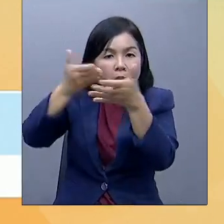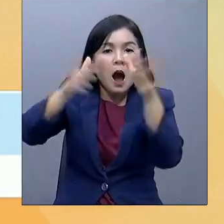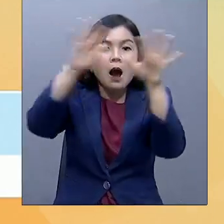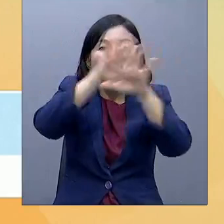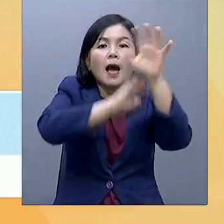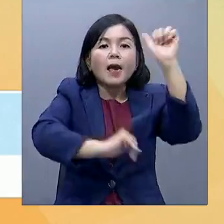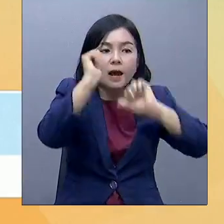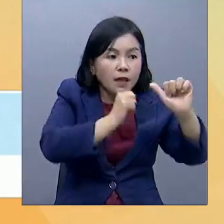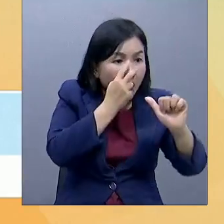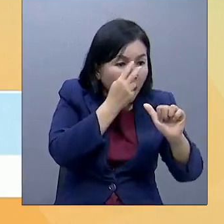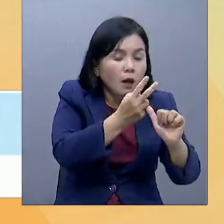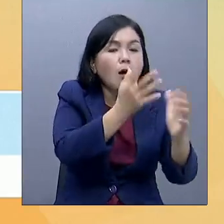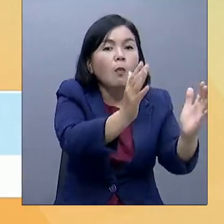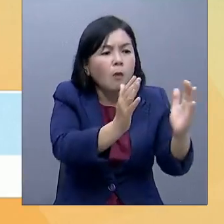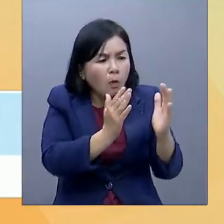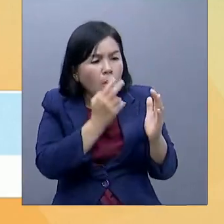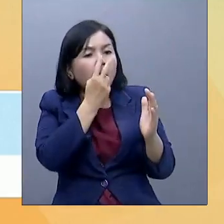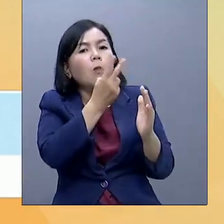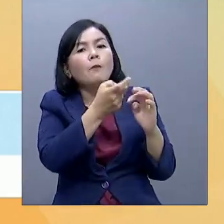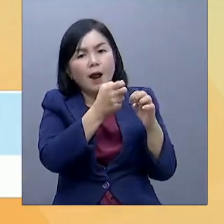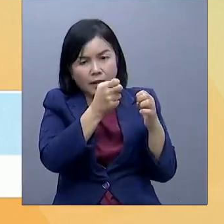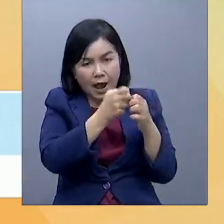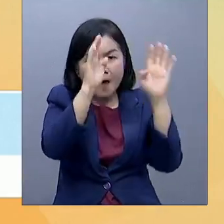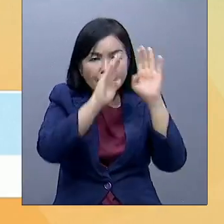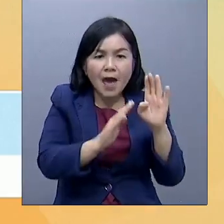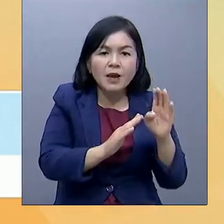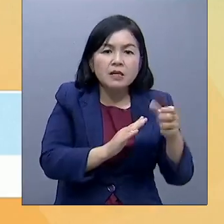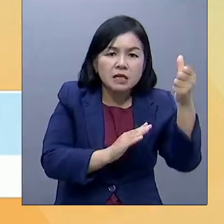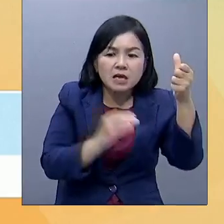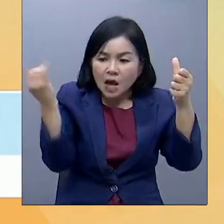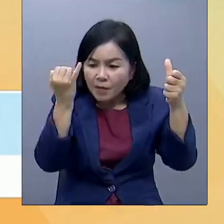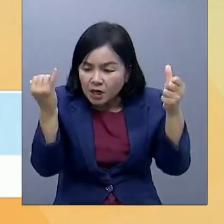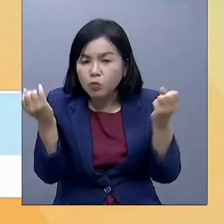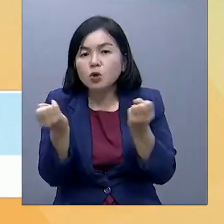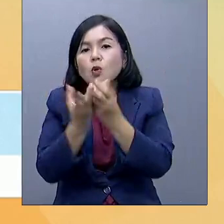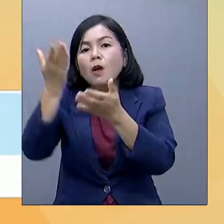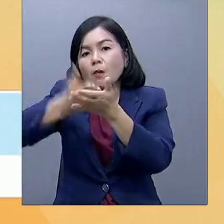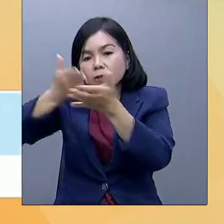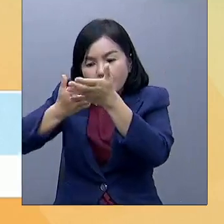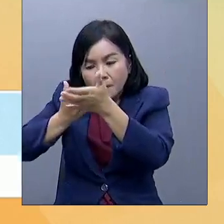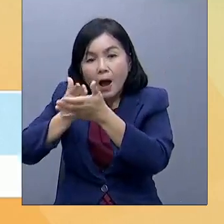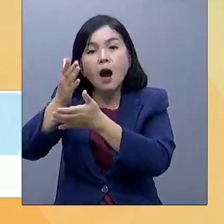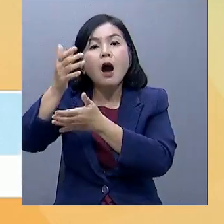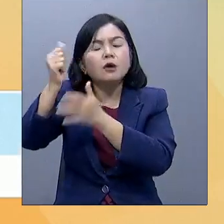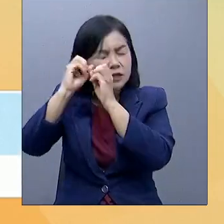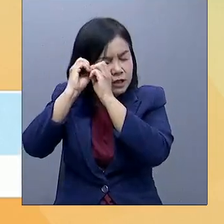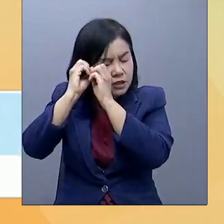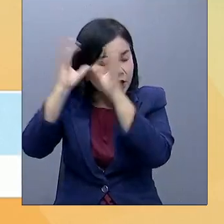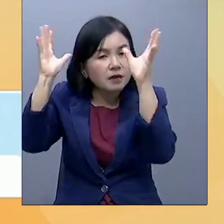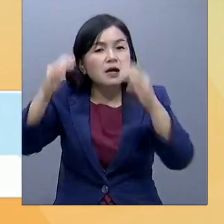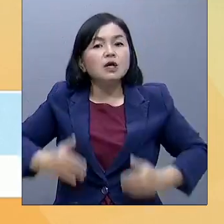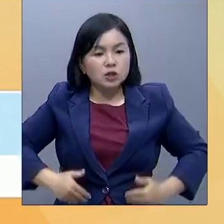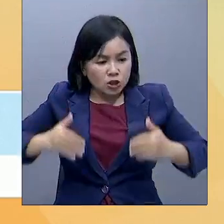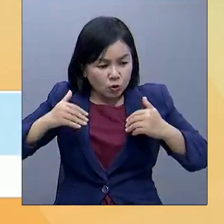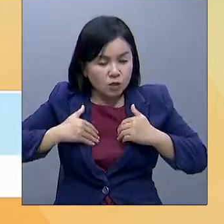จะได้แบบมองเห็นอีกมุมนึงที่แบบชีวิตมันก็มีด้านดีในปัญหาต่างๆที่เราเจอค่ะ อาจจะได้เจอคำตอบของทุกๆปัญหาที่ก